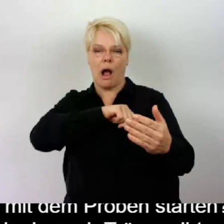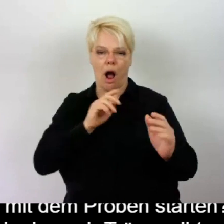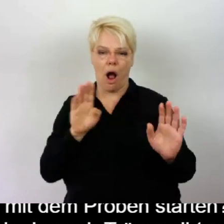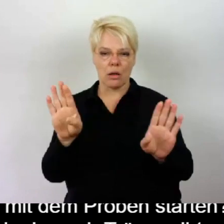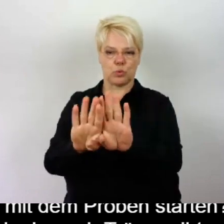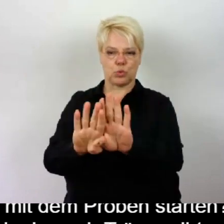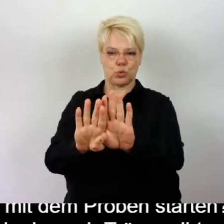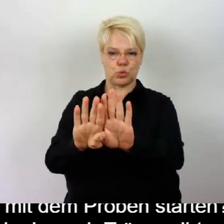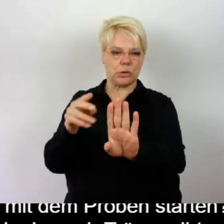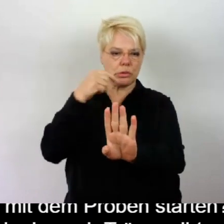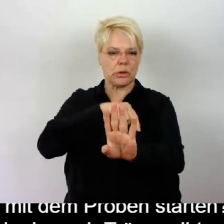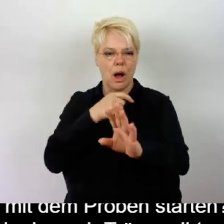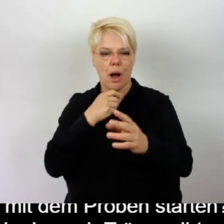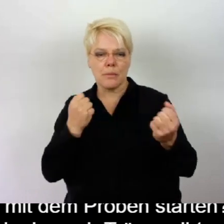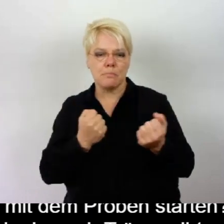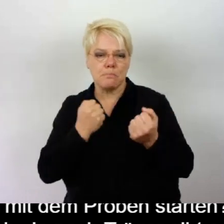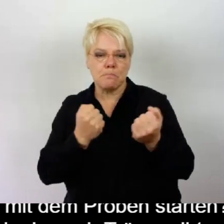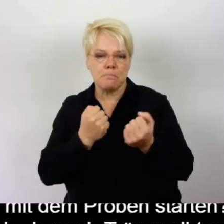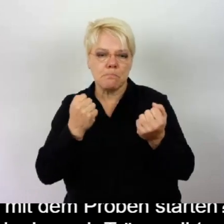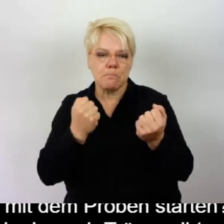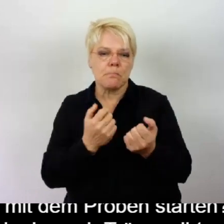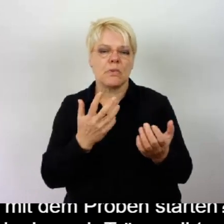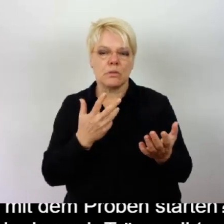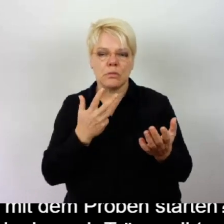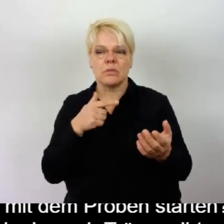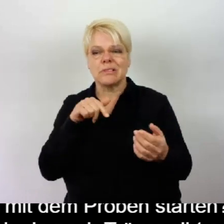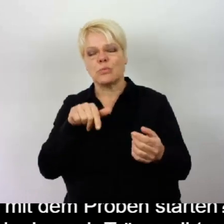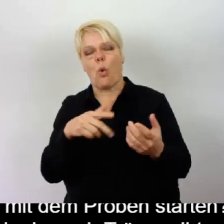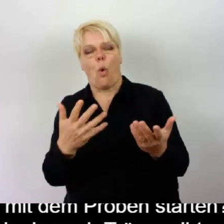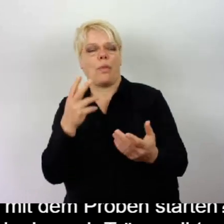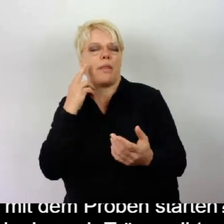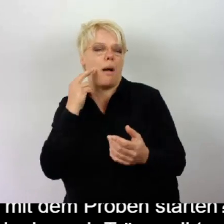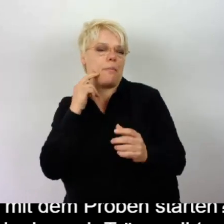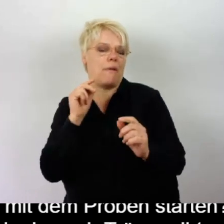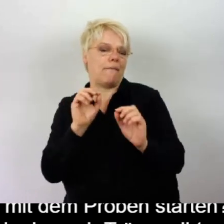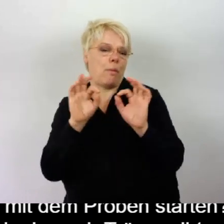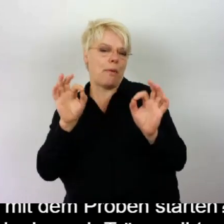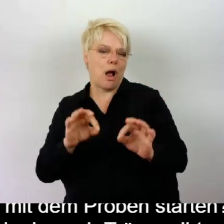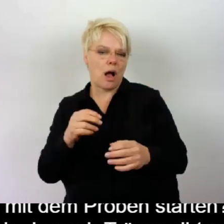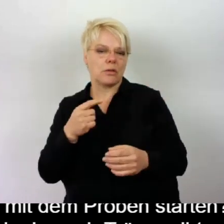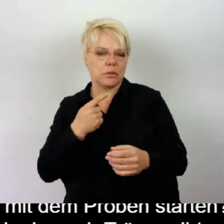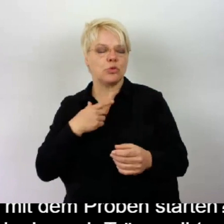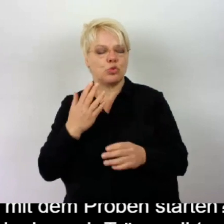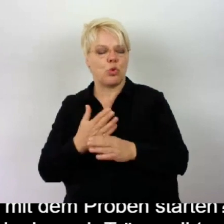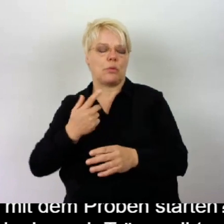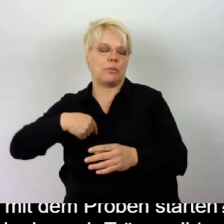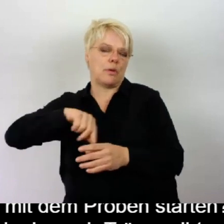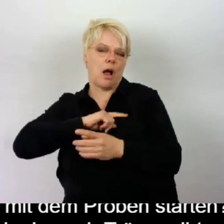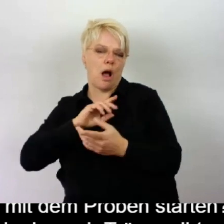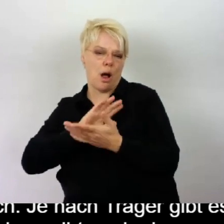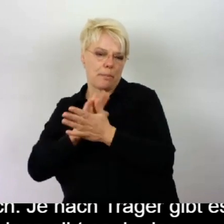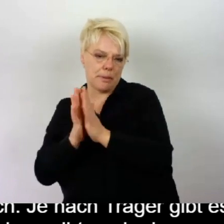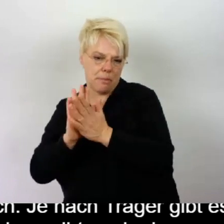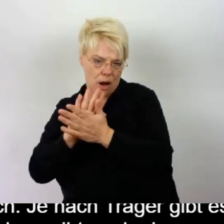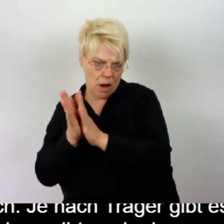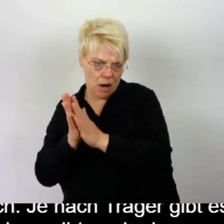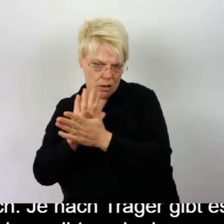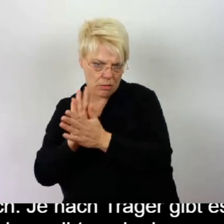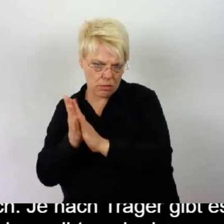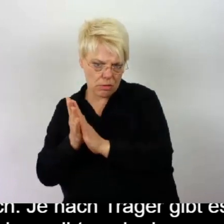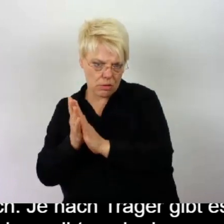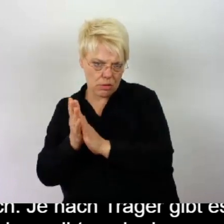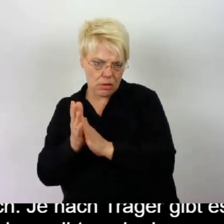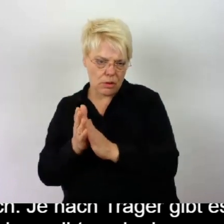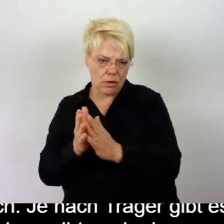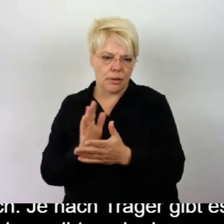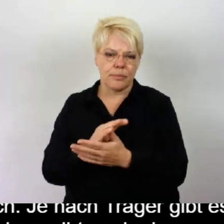haben ja geprobt offenbar gerade. Das, glaube ich, waren gewisse Übergangssituationen. Das haben wir thematisiert.